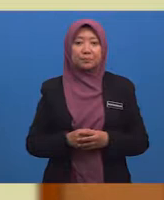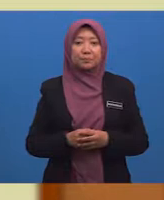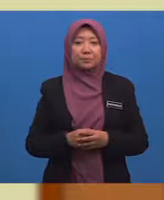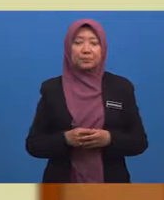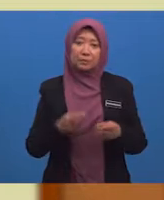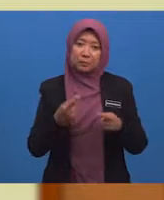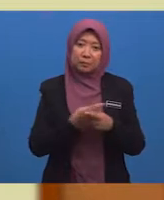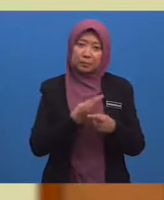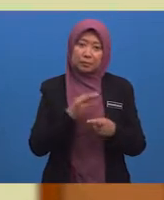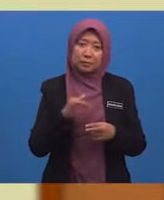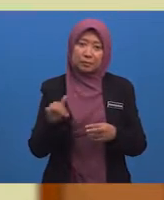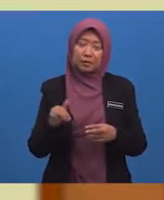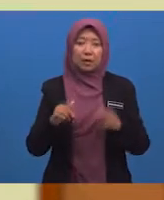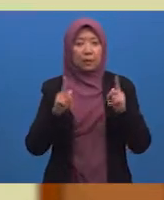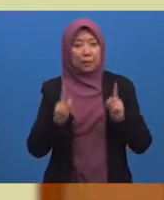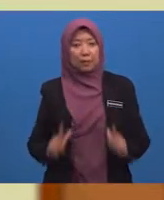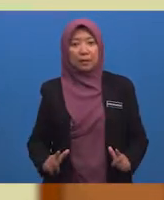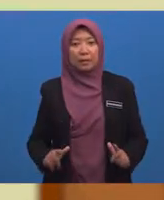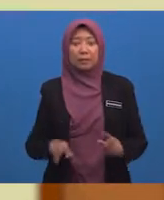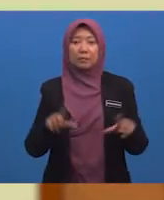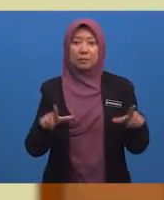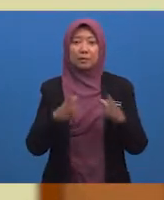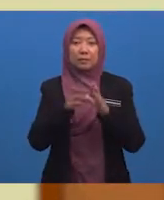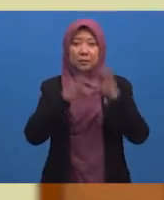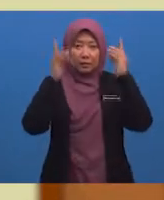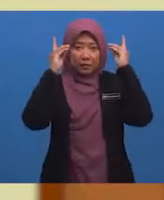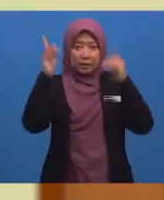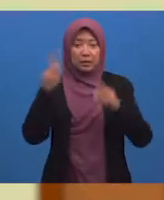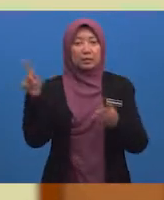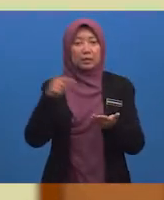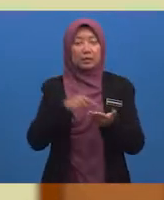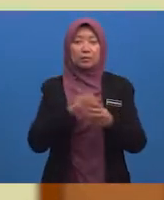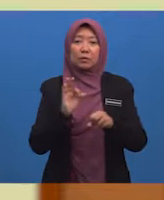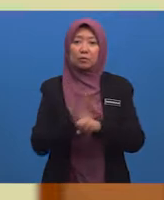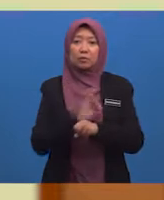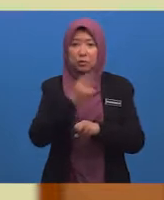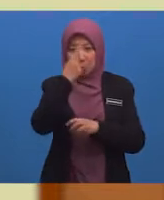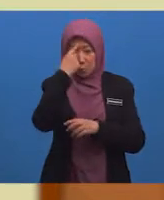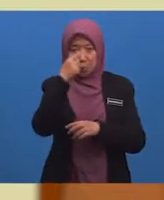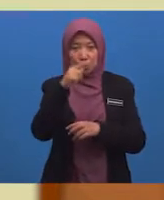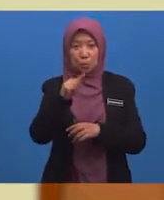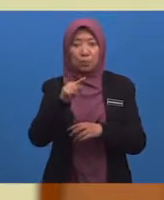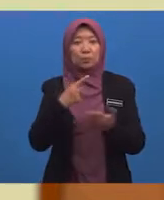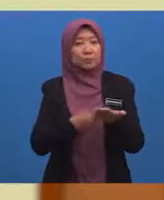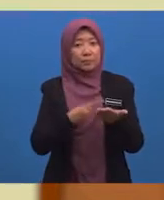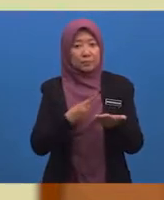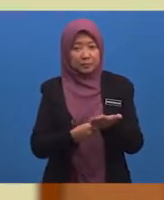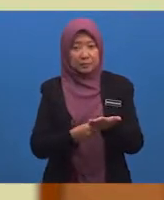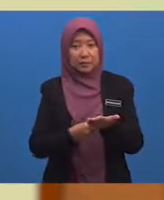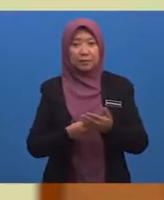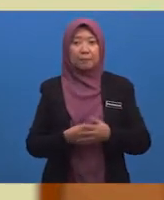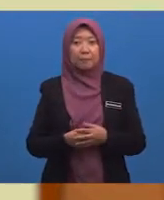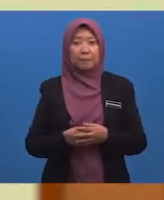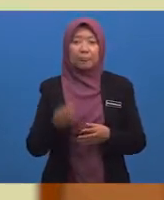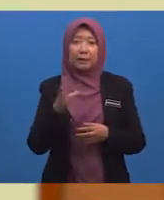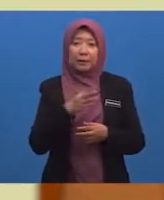Kesimpulannya, lembaga pelaksana pendidikan ini berfungsi untuk membahas, membincang